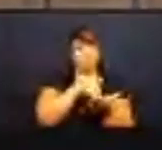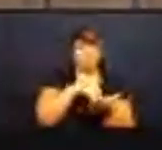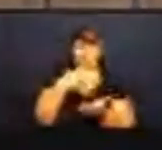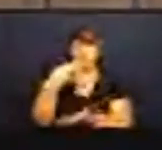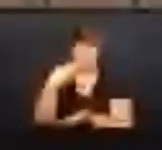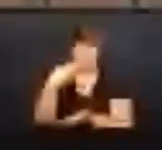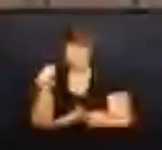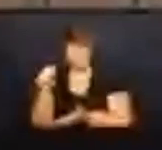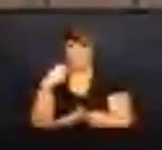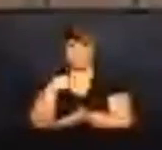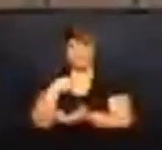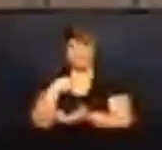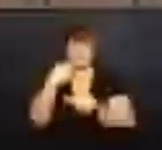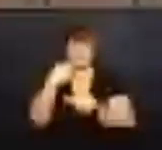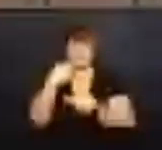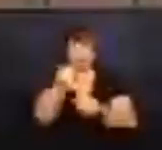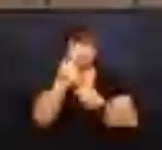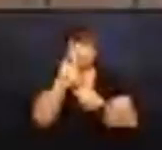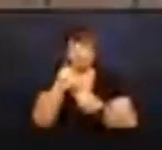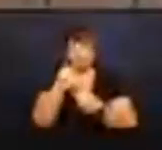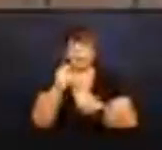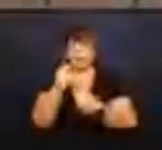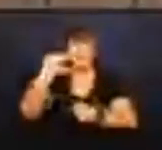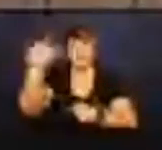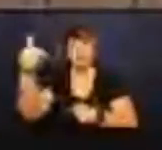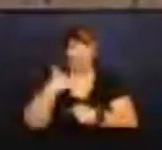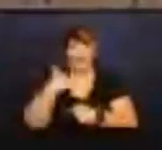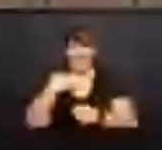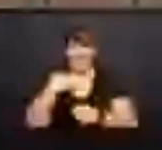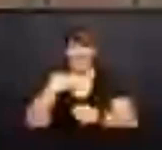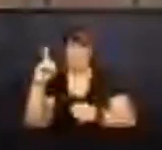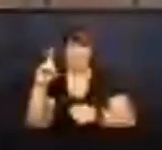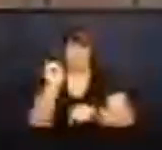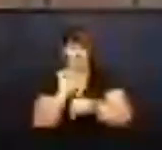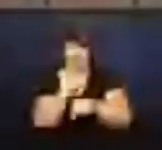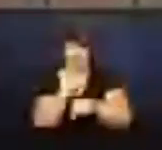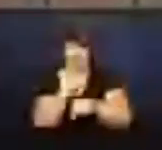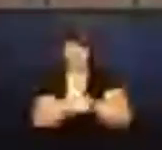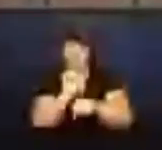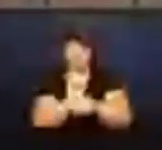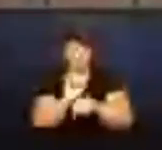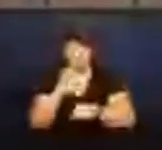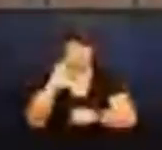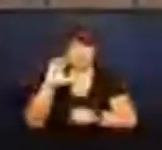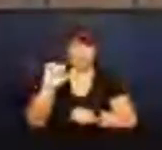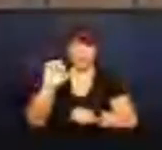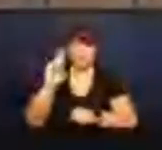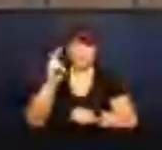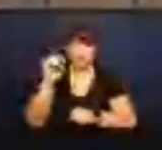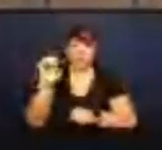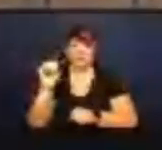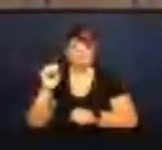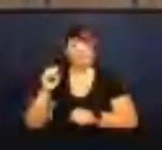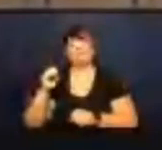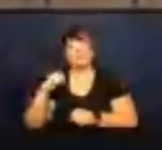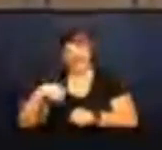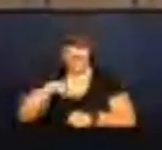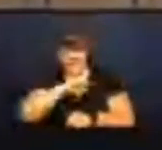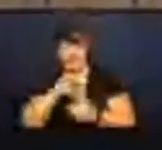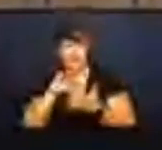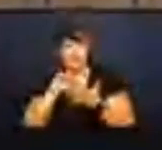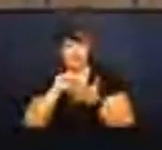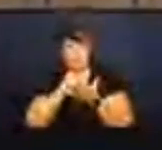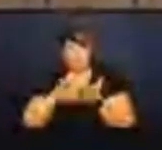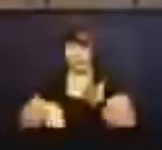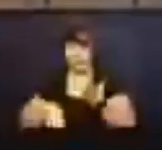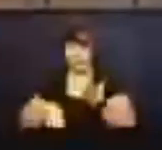wanapendelea taaluma zinazohusiana na elimu. Na wanafunzi wetu walifaulu katika